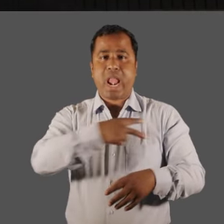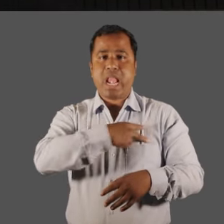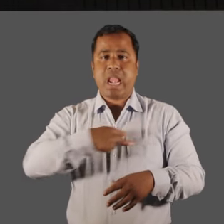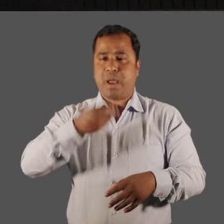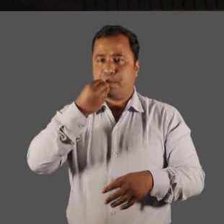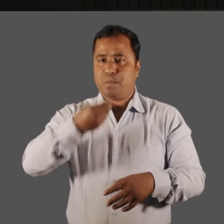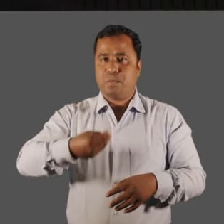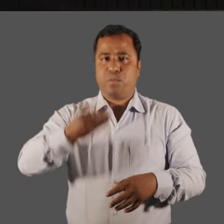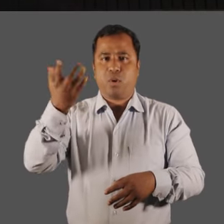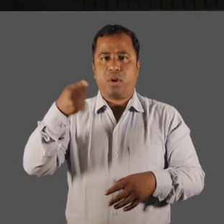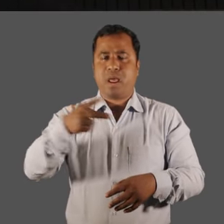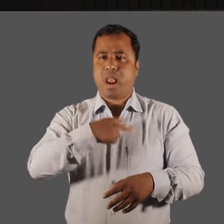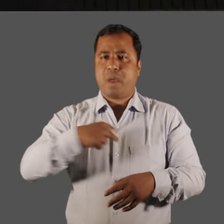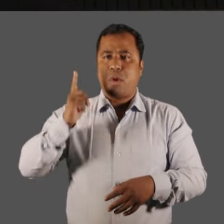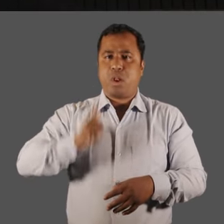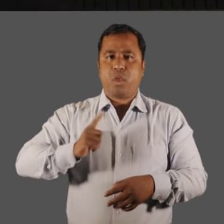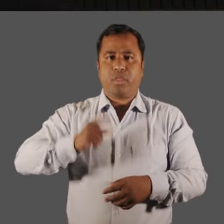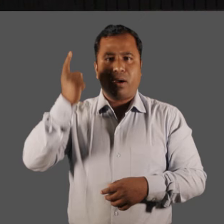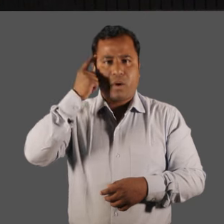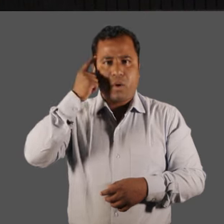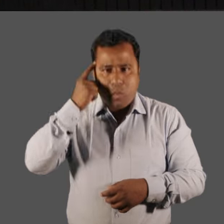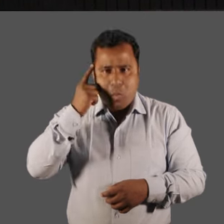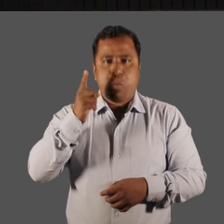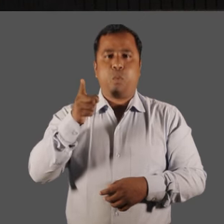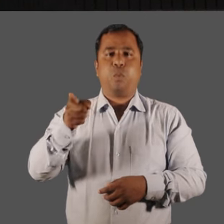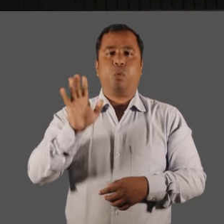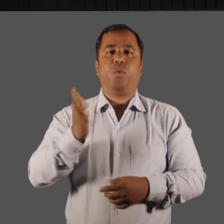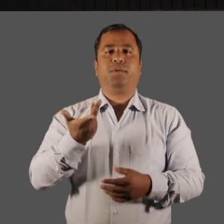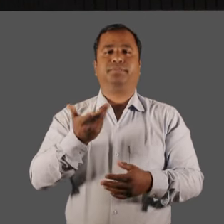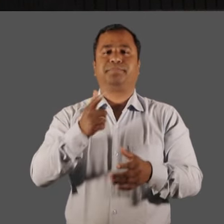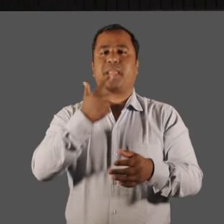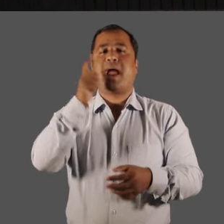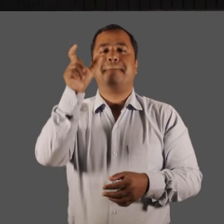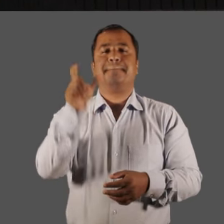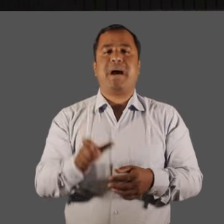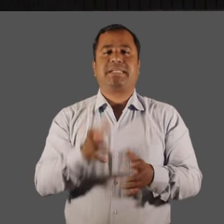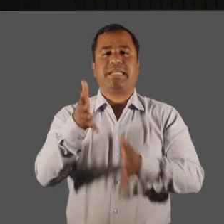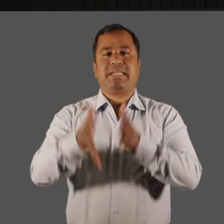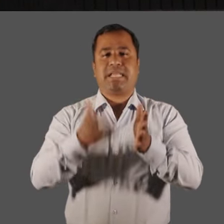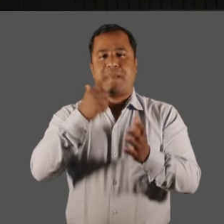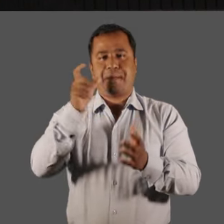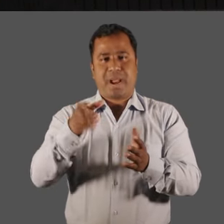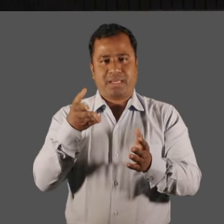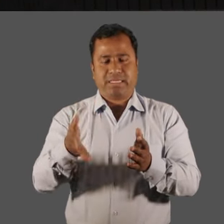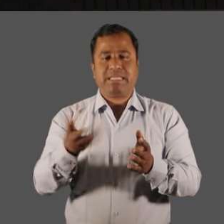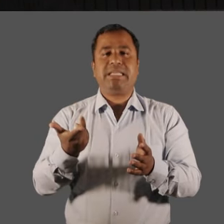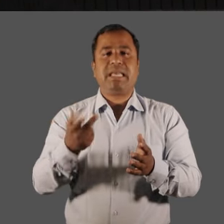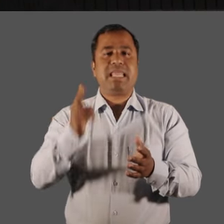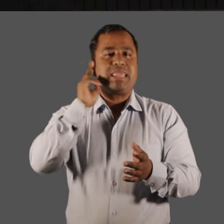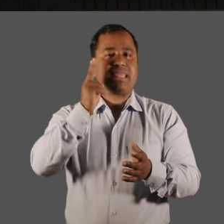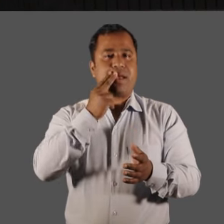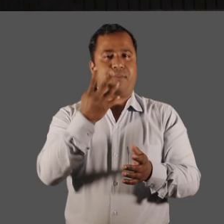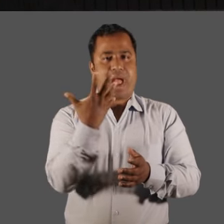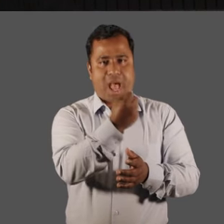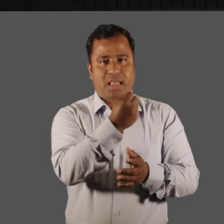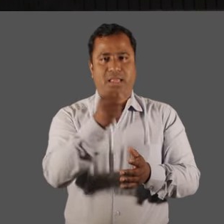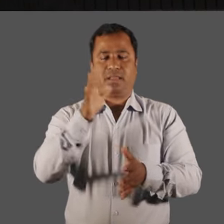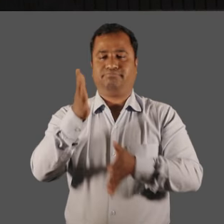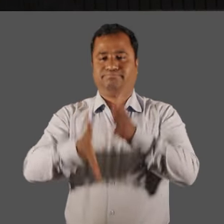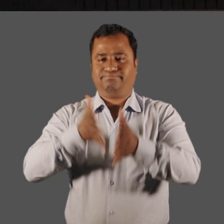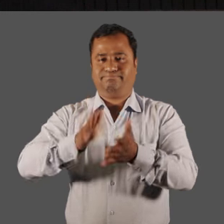পরিচয় করিয়ে দিল উপস্থাপক, সেই মুহূর্তে আমি বুঝতে পারলাম যে আচ্ছা, এটা আসলে একটা ভাষা বা এটা একটা মানে গোষ্ঠীর জন্য আপনি করছেন। তো এই